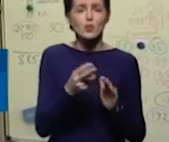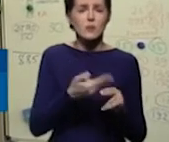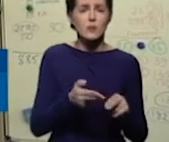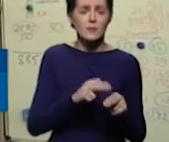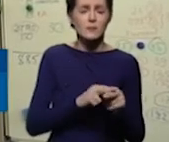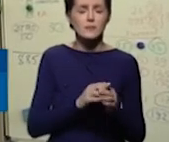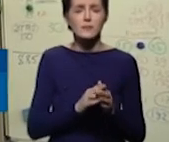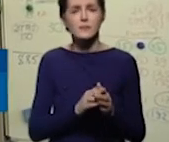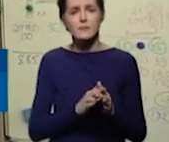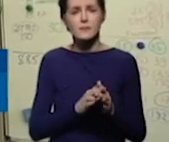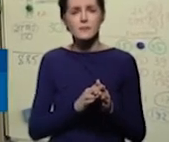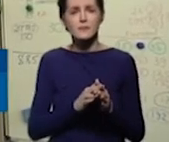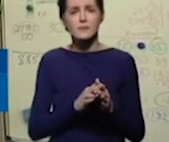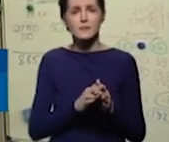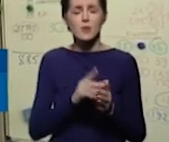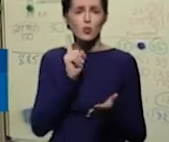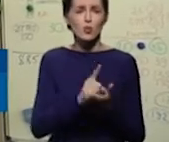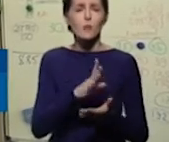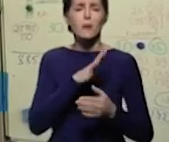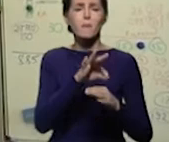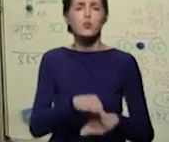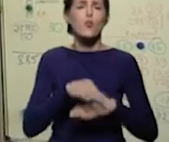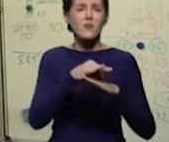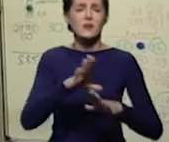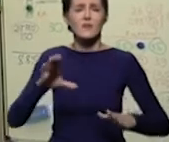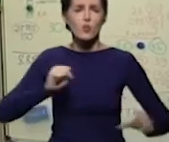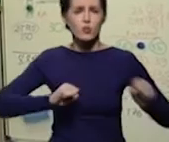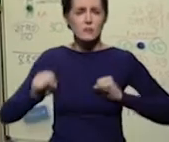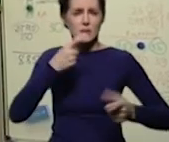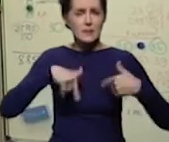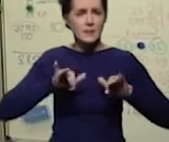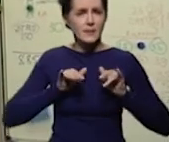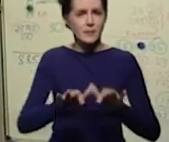вони повинні провести якісь організаційні дії,